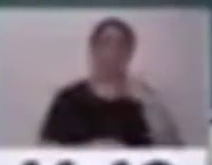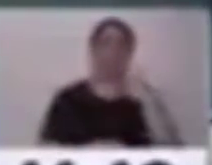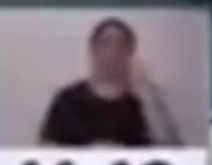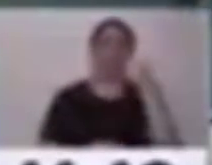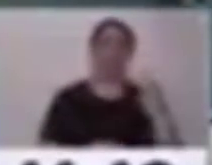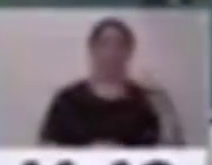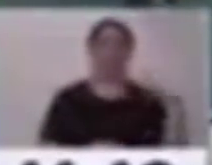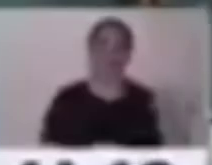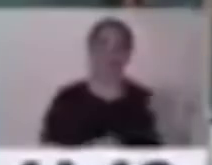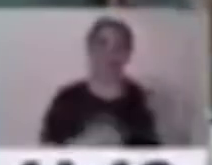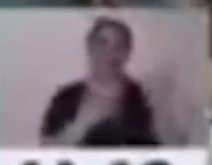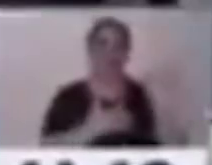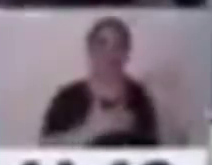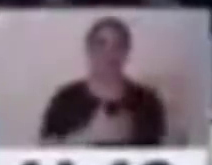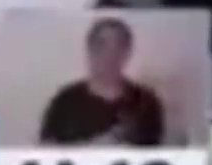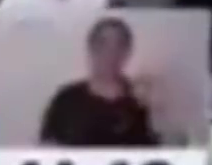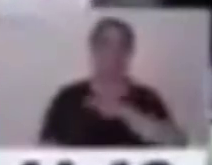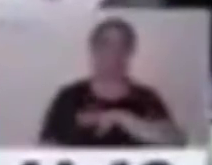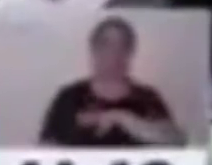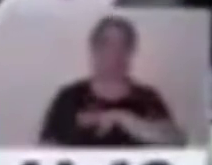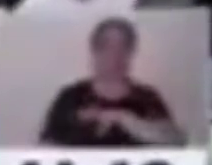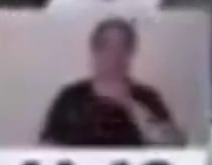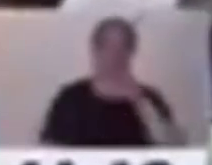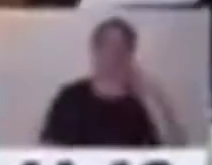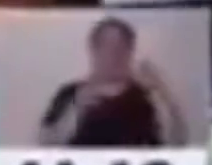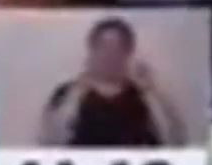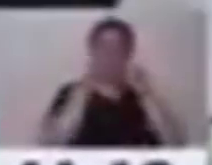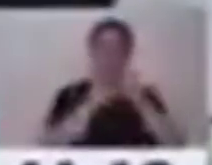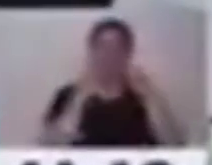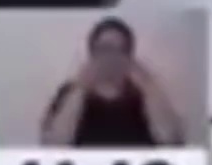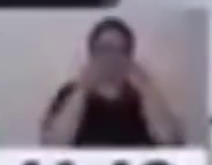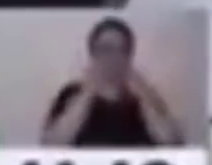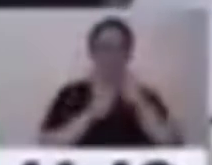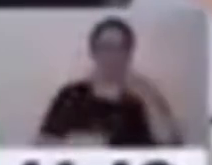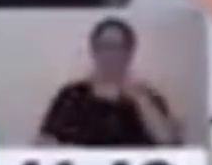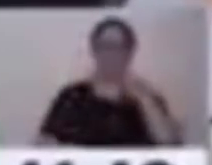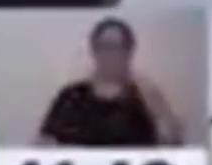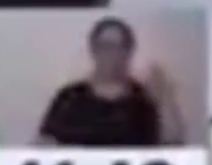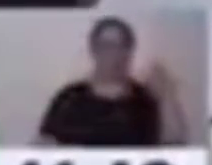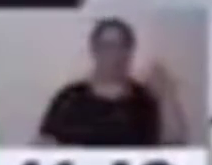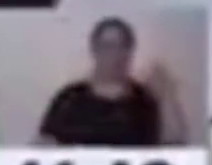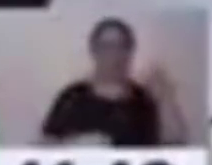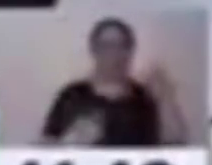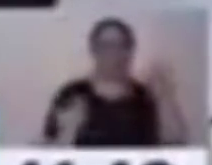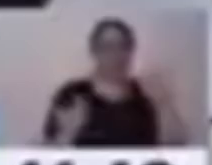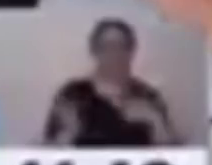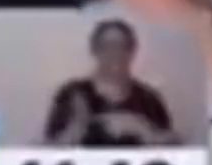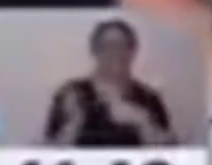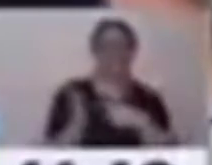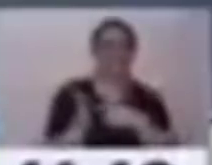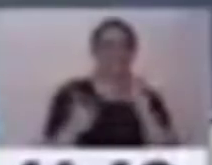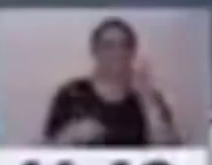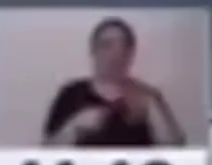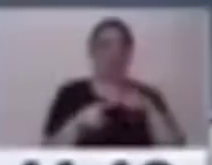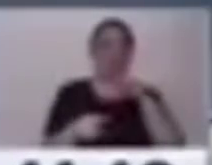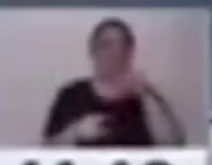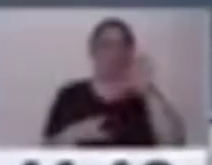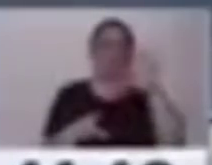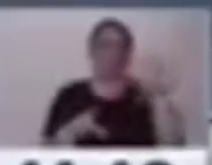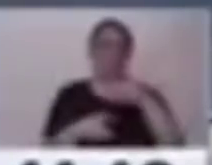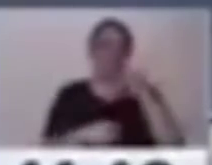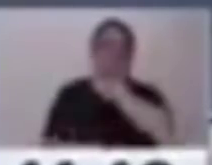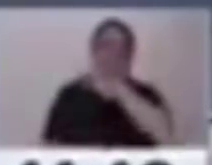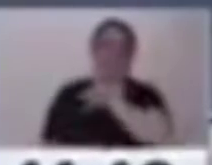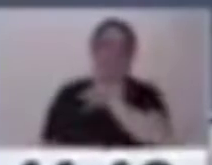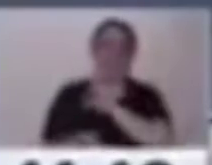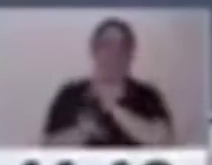areas. Sinisikap din po ng ahensya na matapos natin sa buwang kasalukuyan ang distribution na ito upang tayo